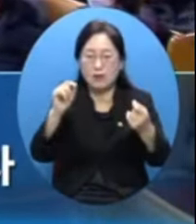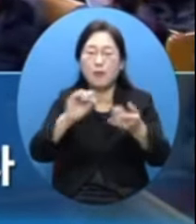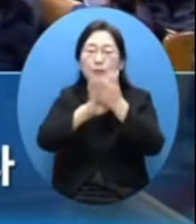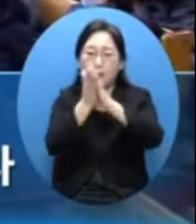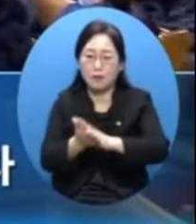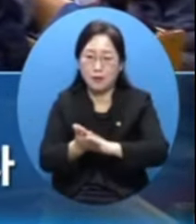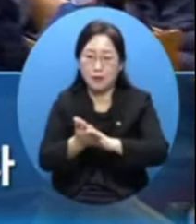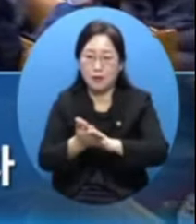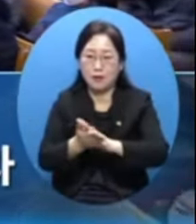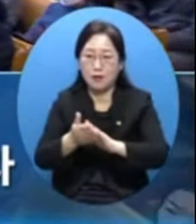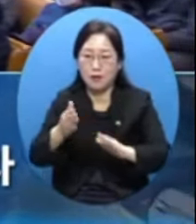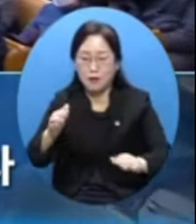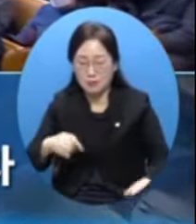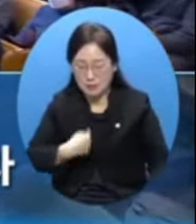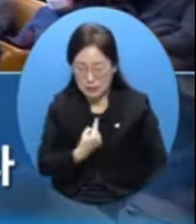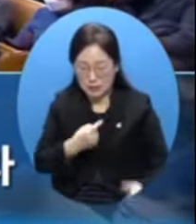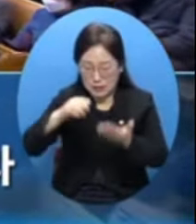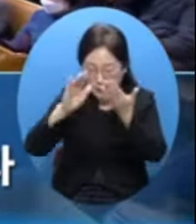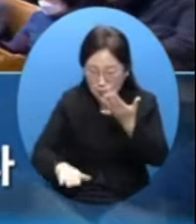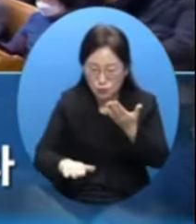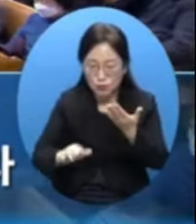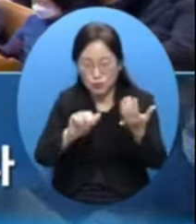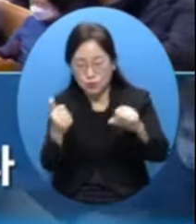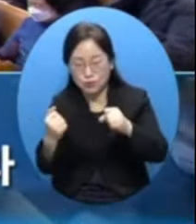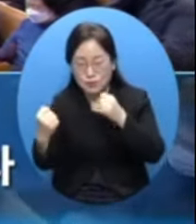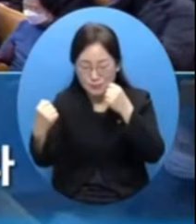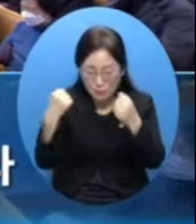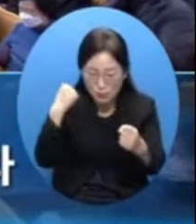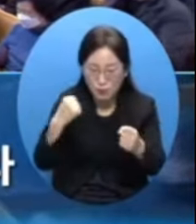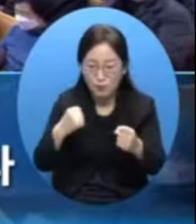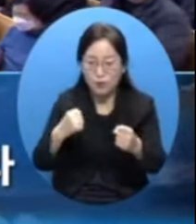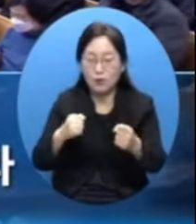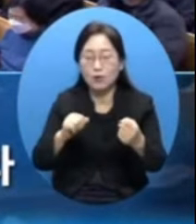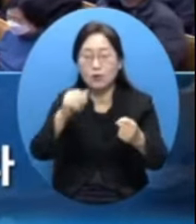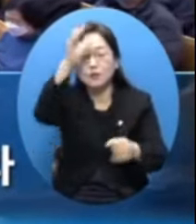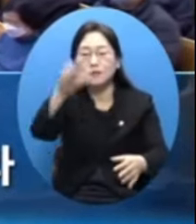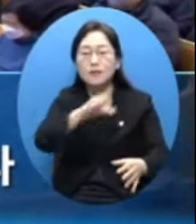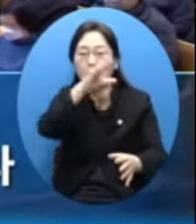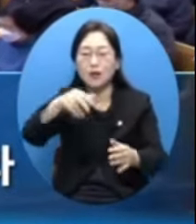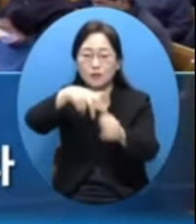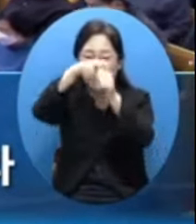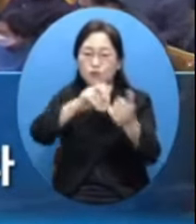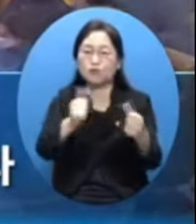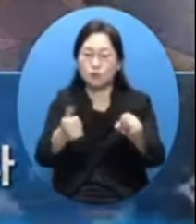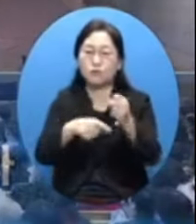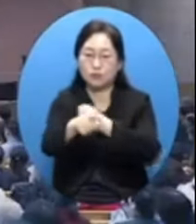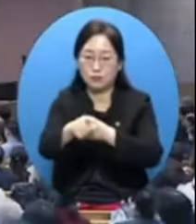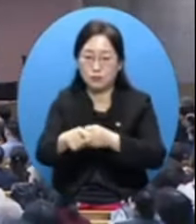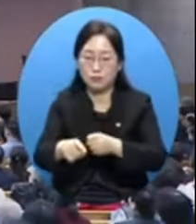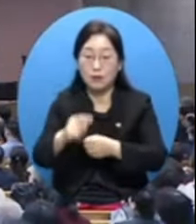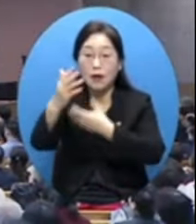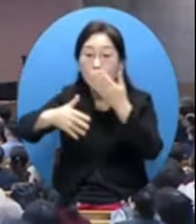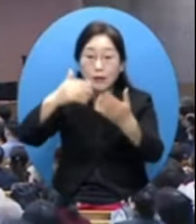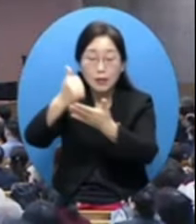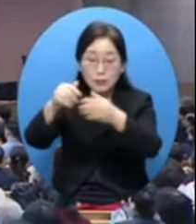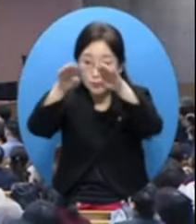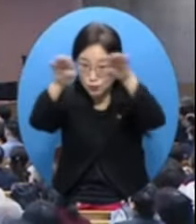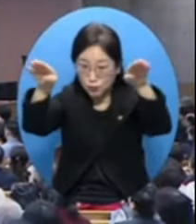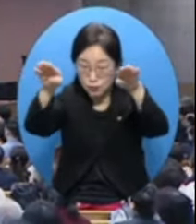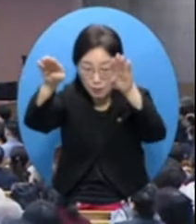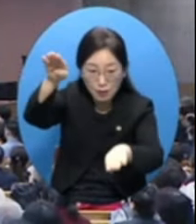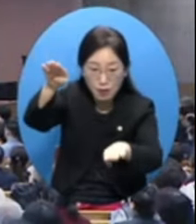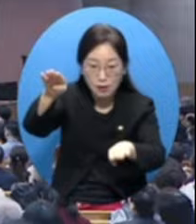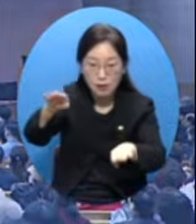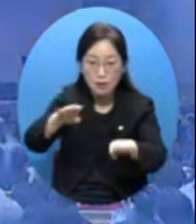모양으로 나타나사 자기를 낮추시고 죽기까지 복종하셨으니 곧 십자가에 죽으십니다. 하나님과 똑같은 분이 낮아지셔서 이렇게 이